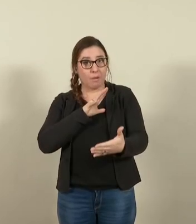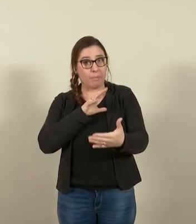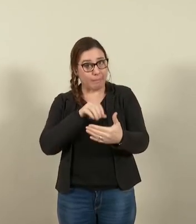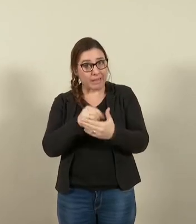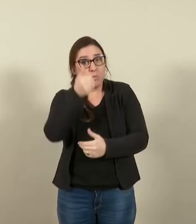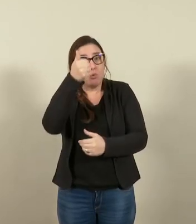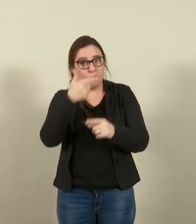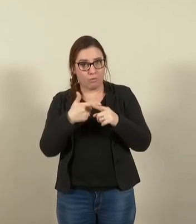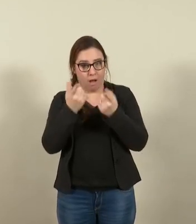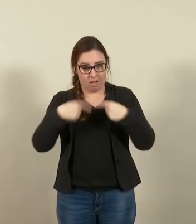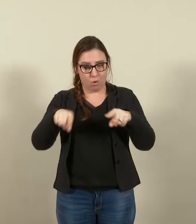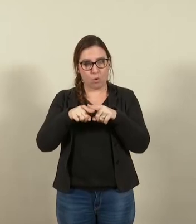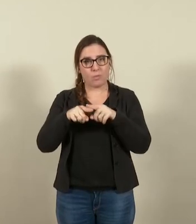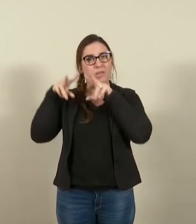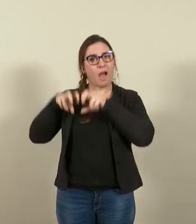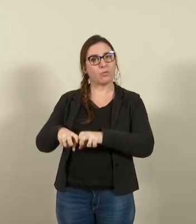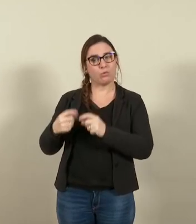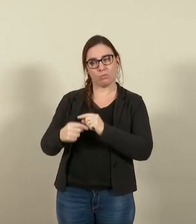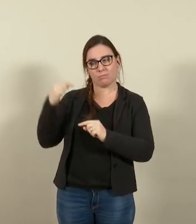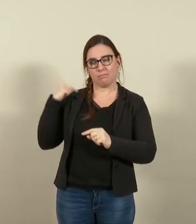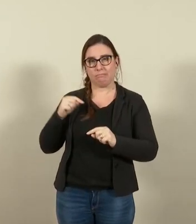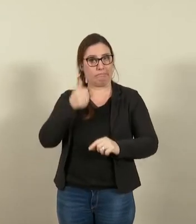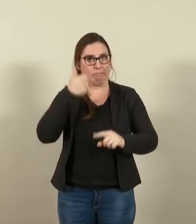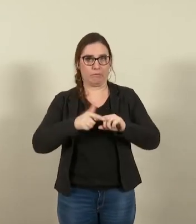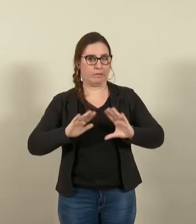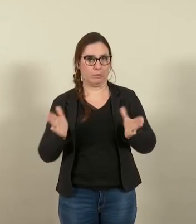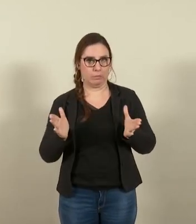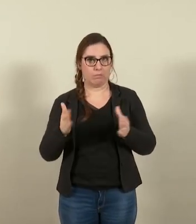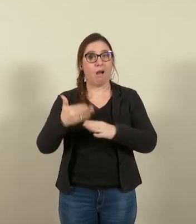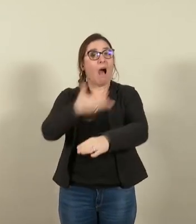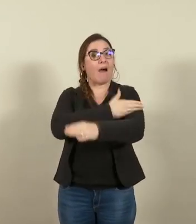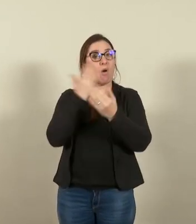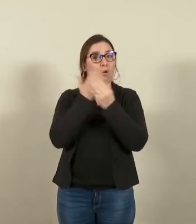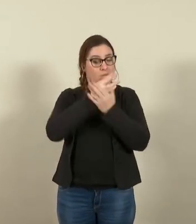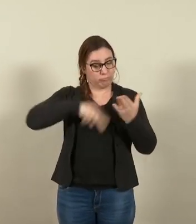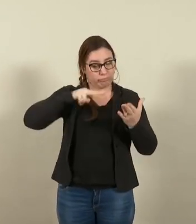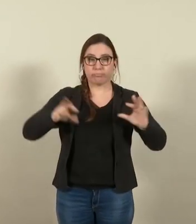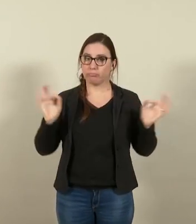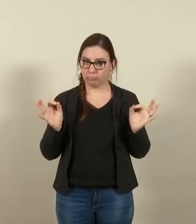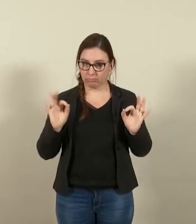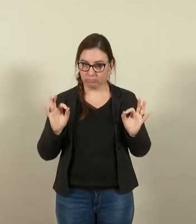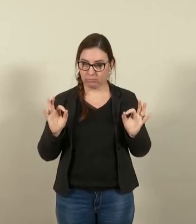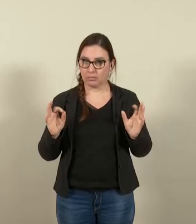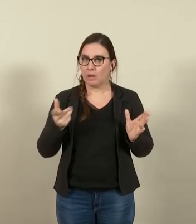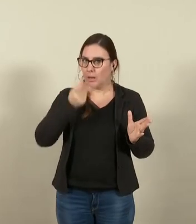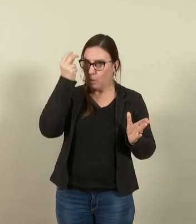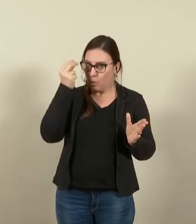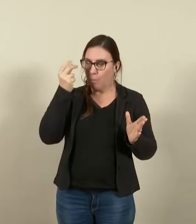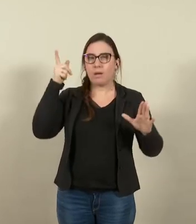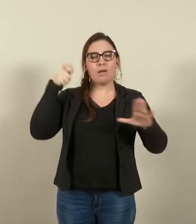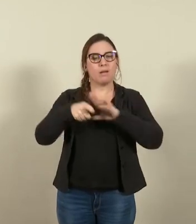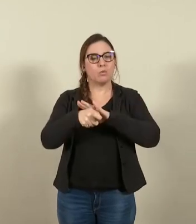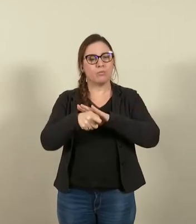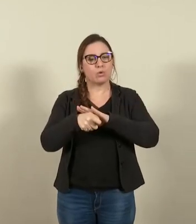seule fois au précédent Comité d'instruction je n'avais pas eu les documents en amont mais j'avais bien compris que les subventions